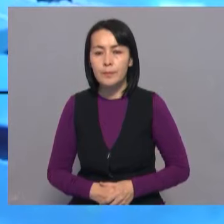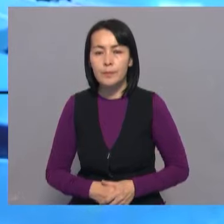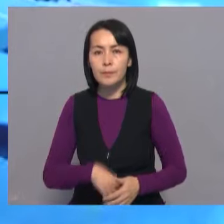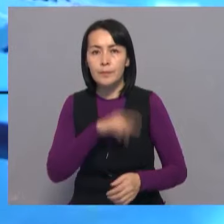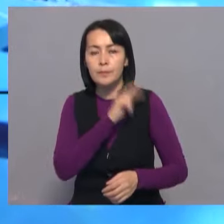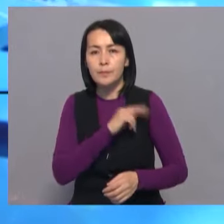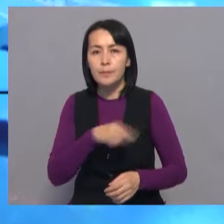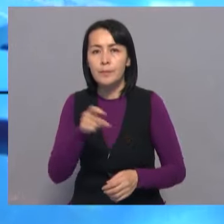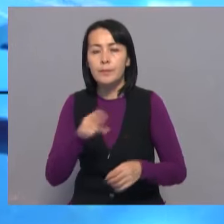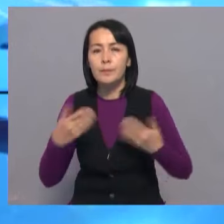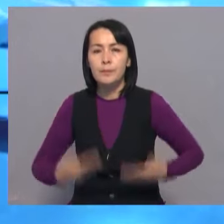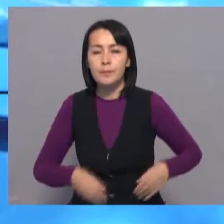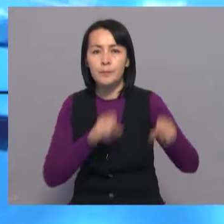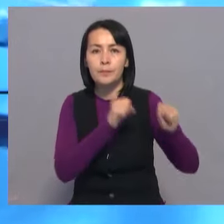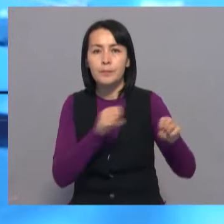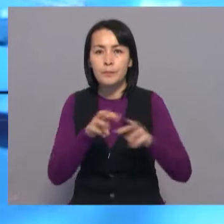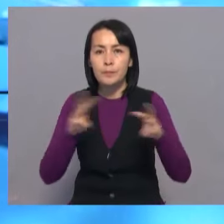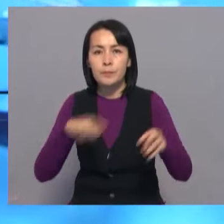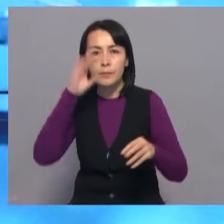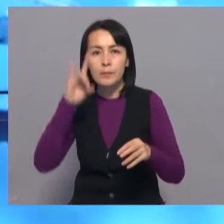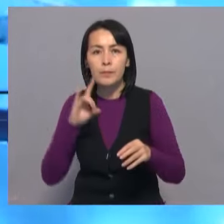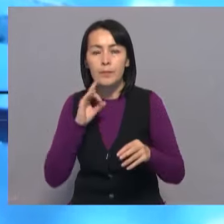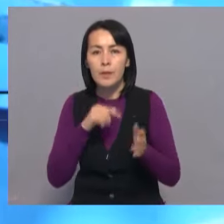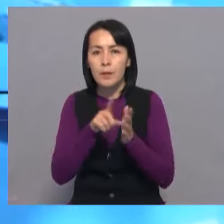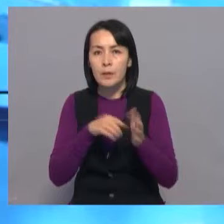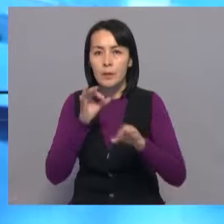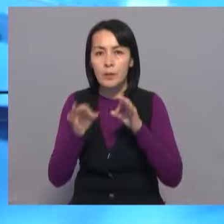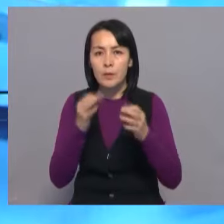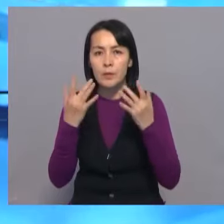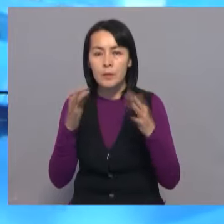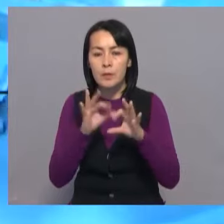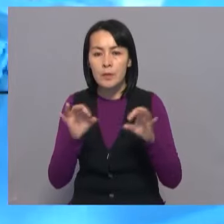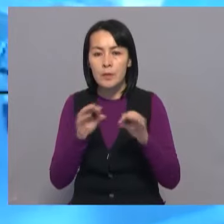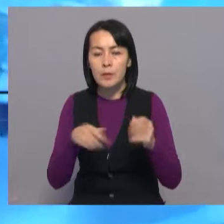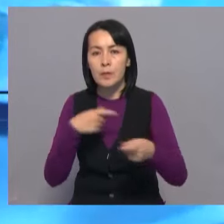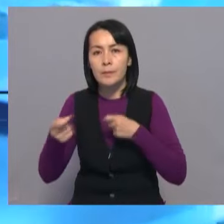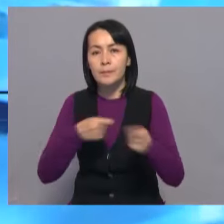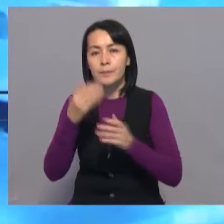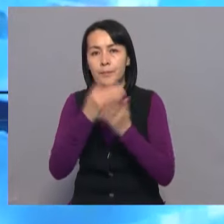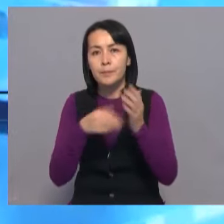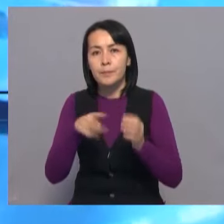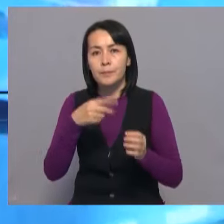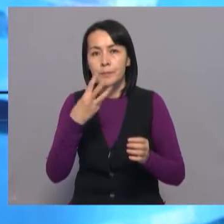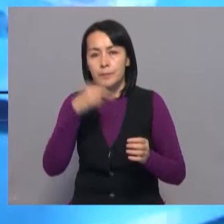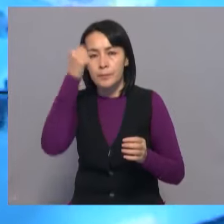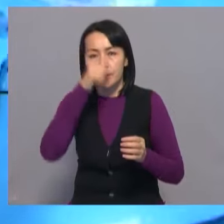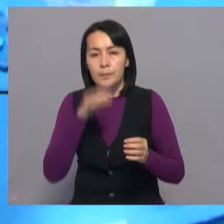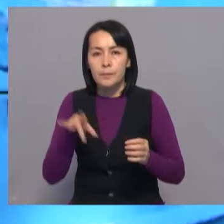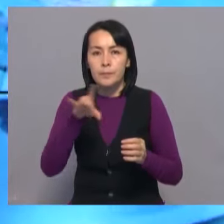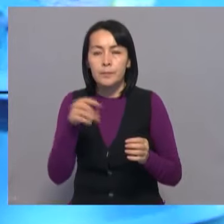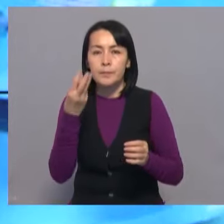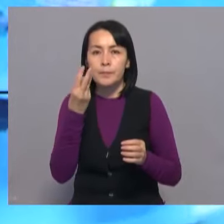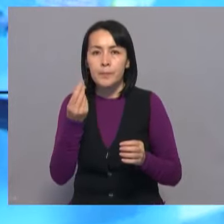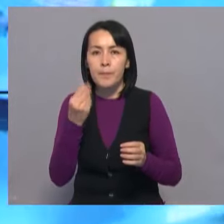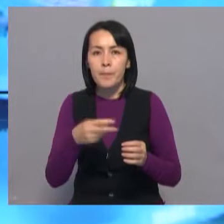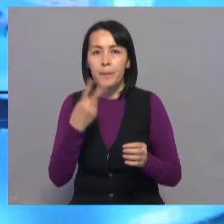Еңбек және халықты әлеуметтік қорғау министрлігі Қазақстандағы зейнетақының орташа мөлшерін жариялады. Ведомство мәліметінше 2023 жылы республикалық